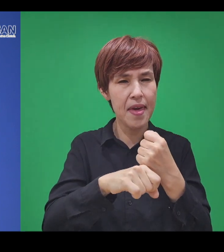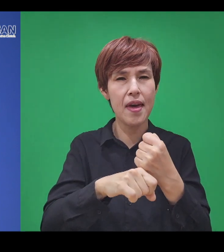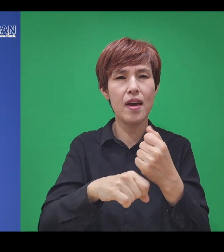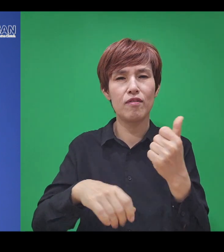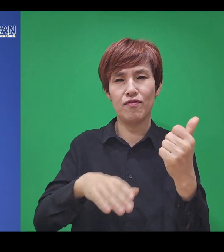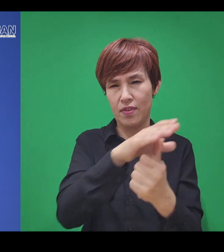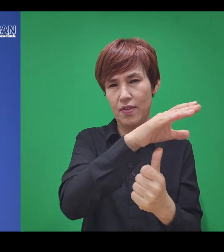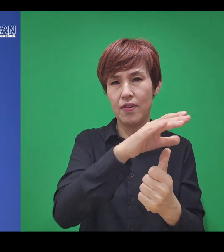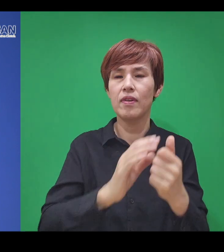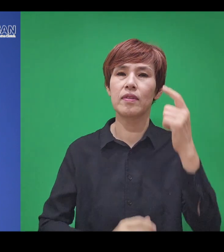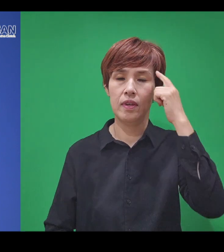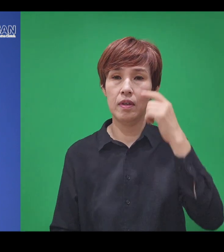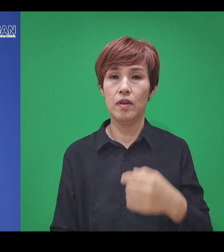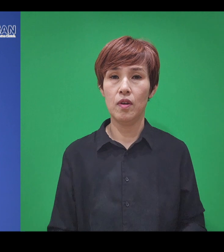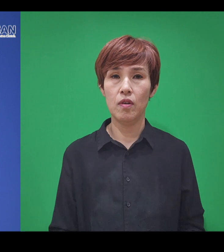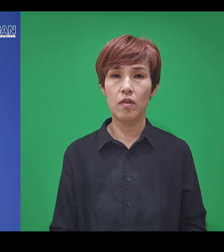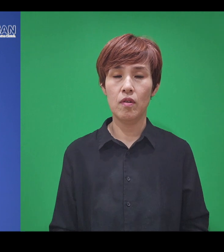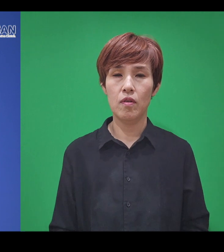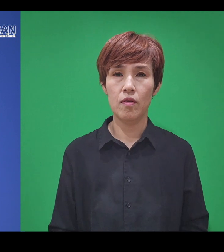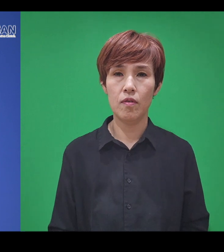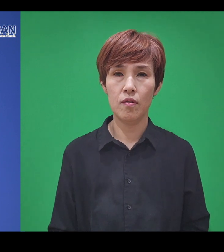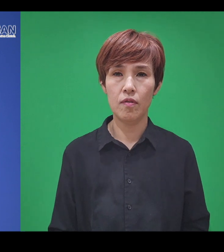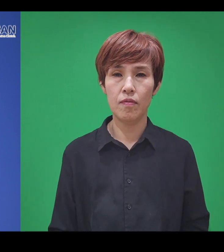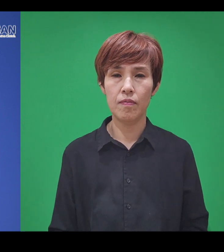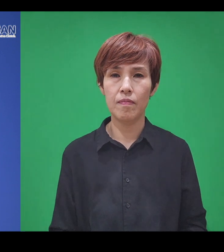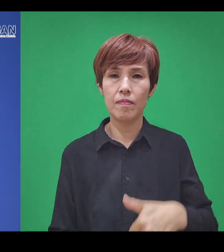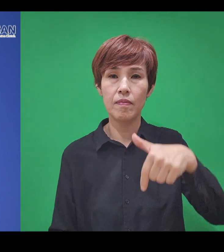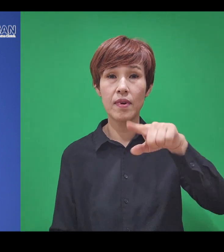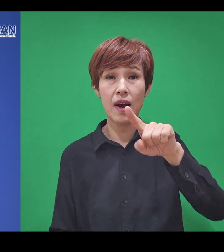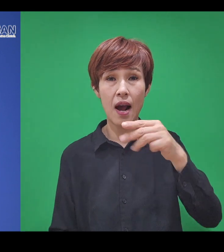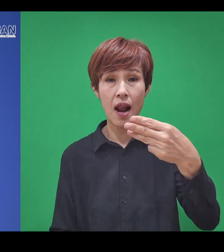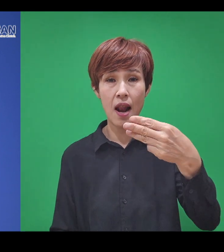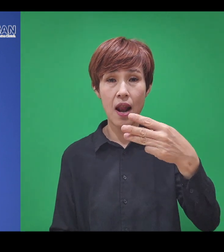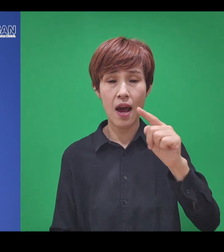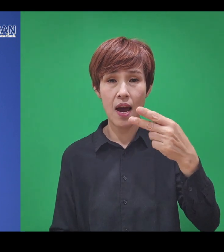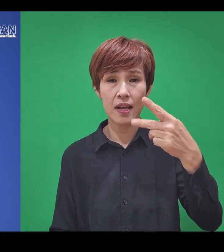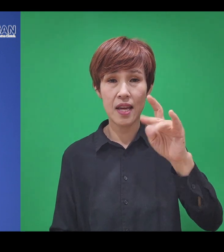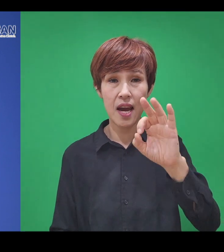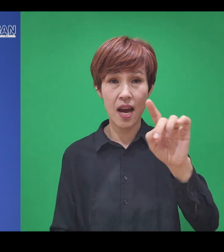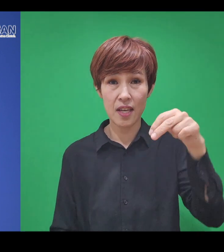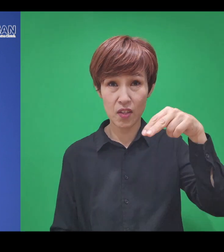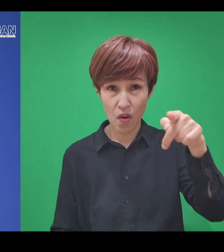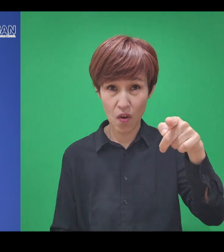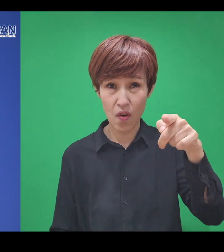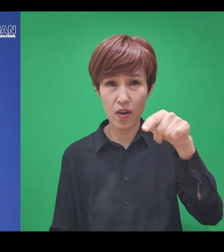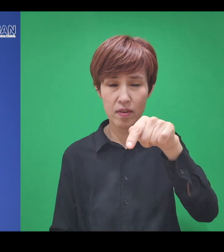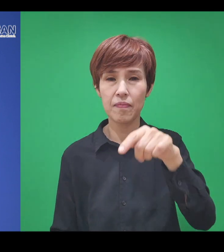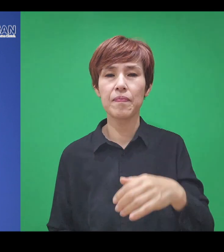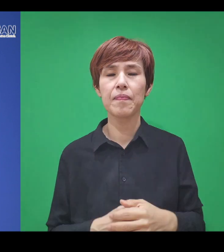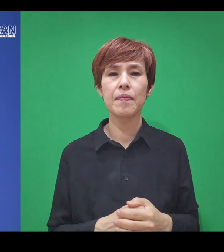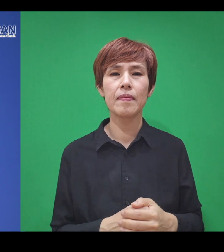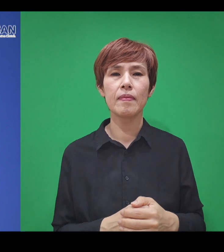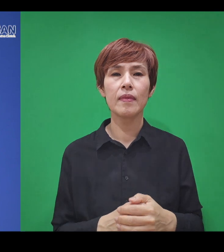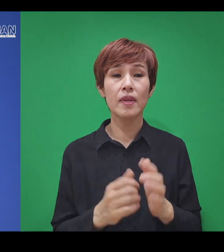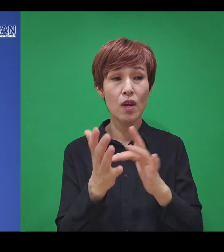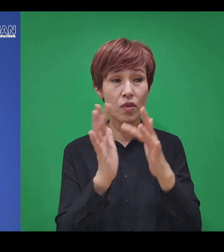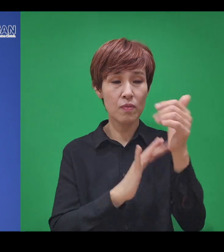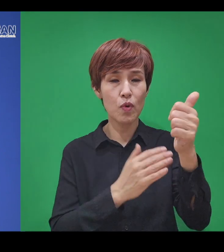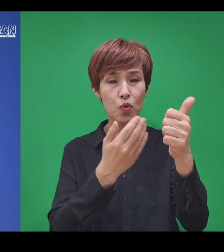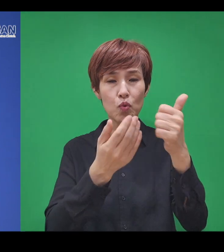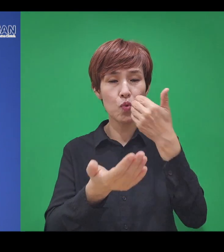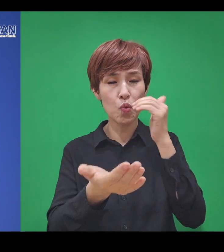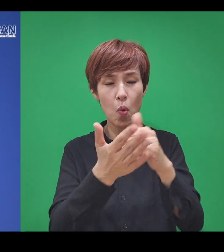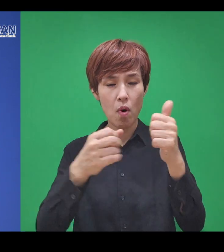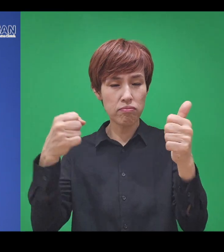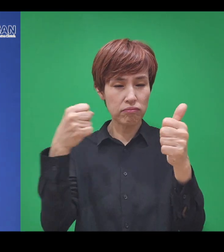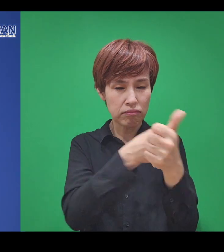이 부분에 대해 긍정합니다. 그래서 갈라디아서에서 예수님이 돌에 맞아 죽지 않고 십자가에 못 박혀